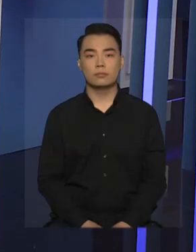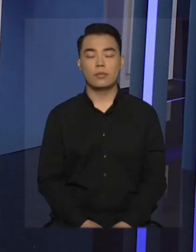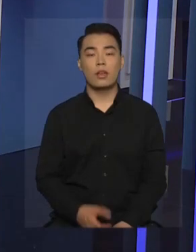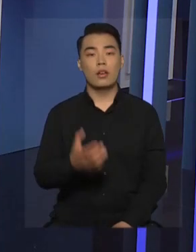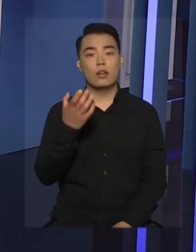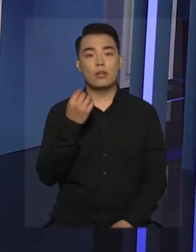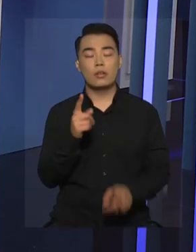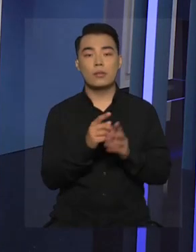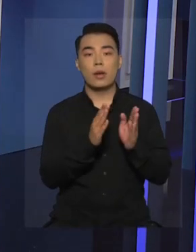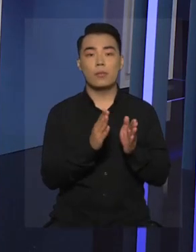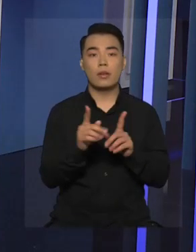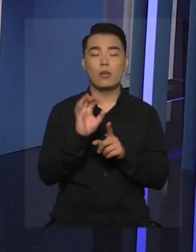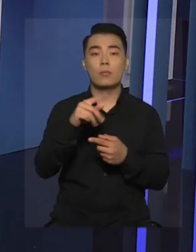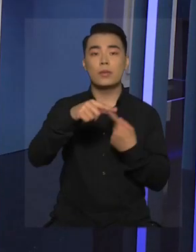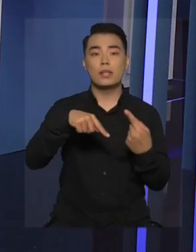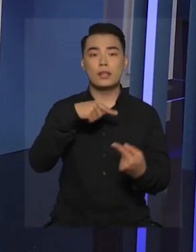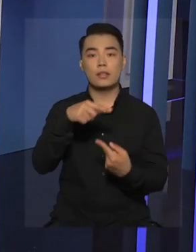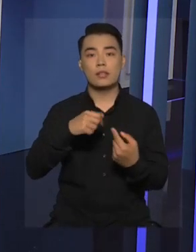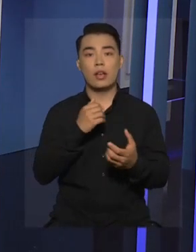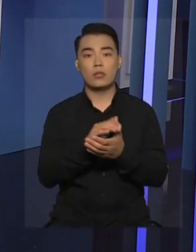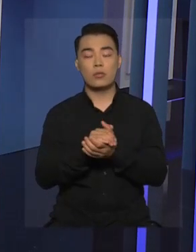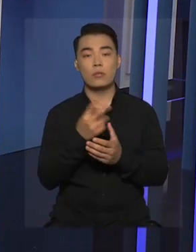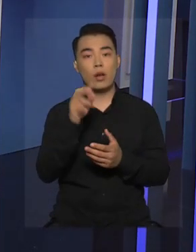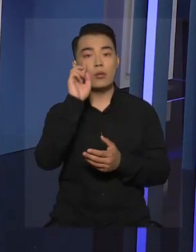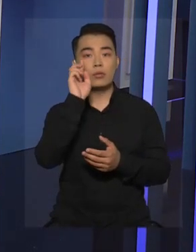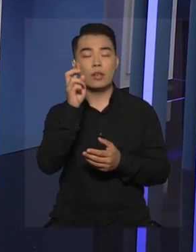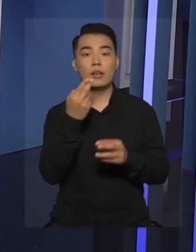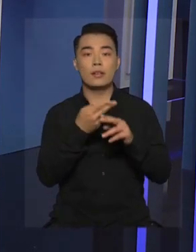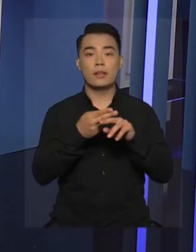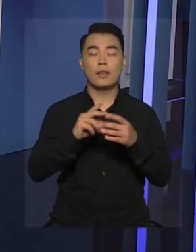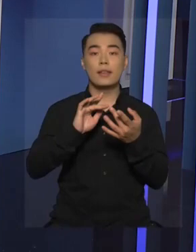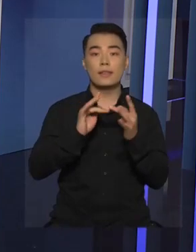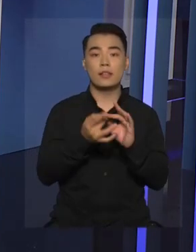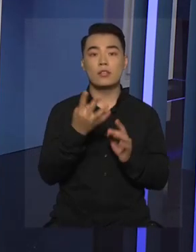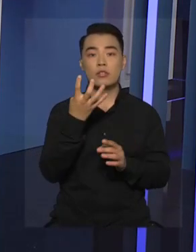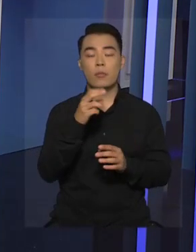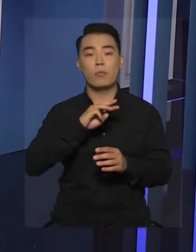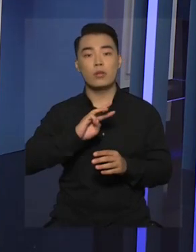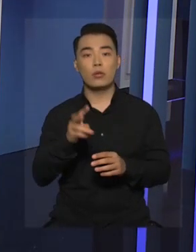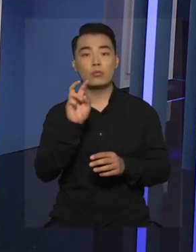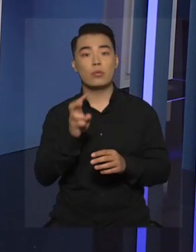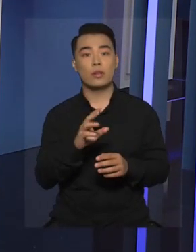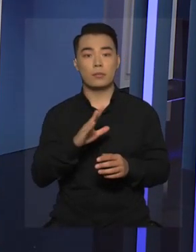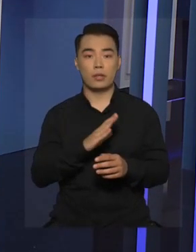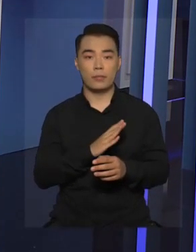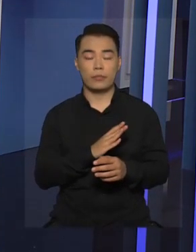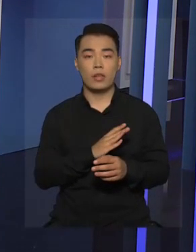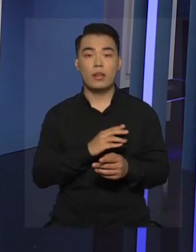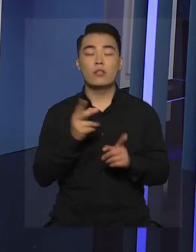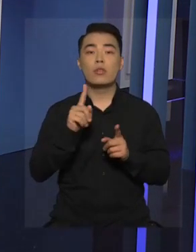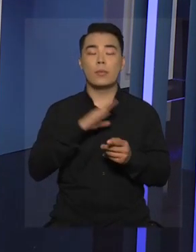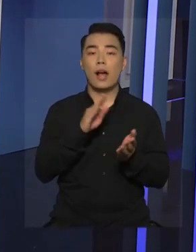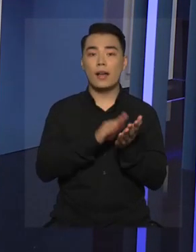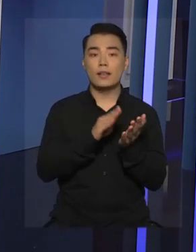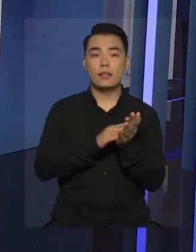А теперь детальнее о бизнес-отношениях двух стран. Цифра дня – чуть более 400 миллионов долларов. Во столько